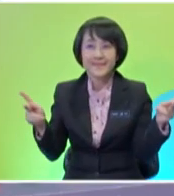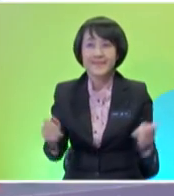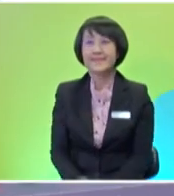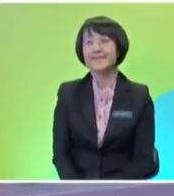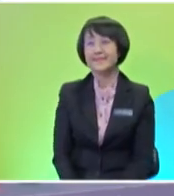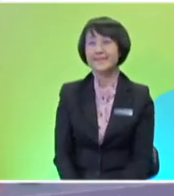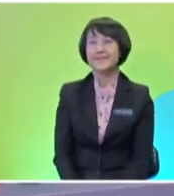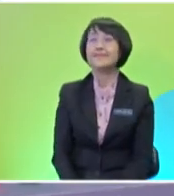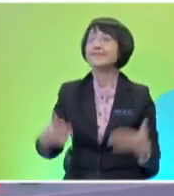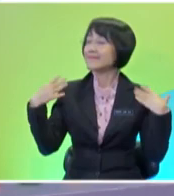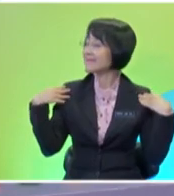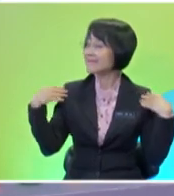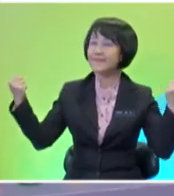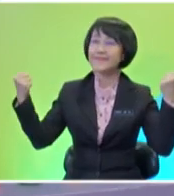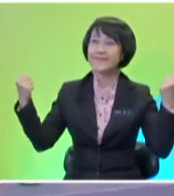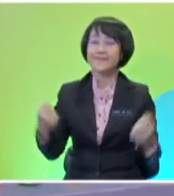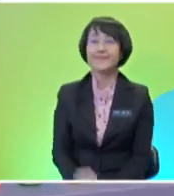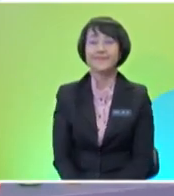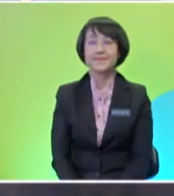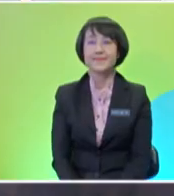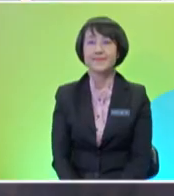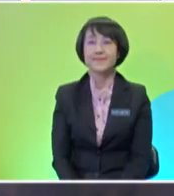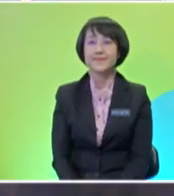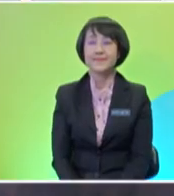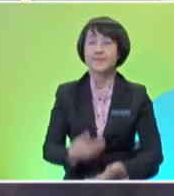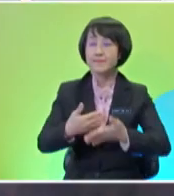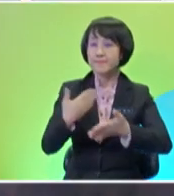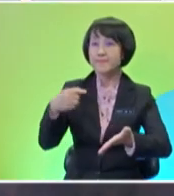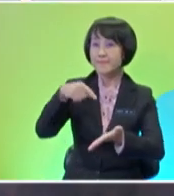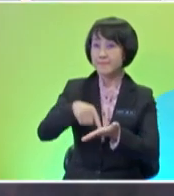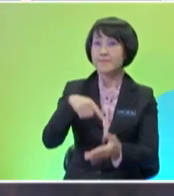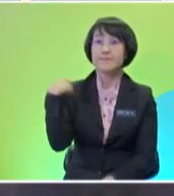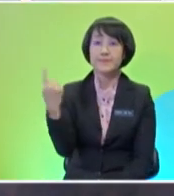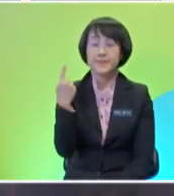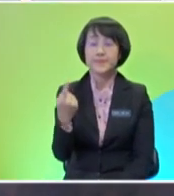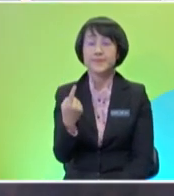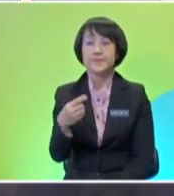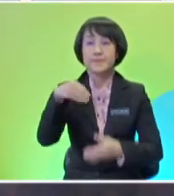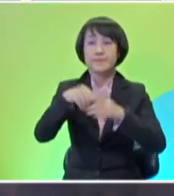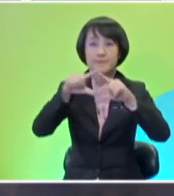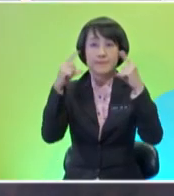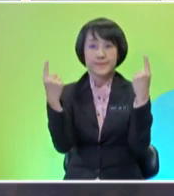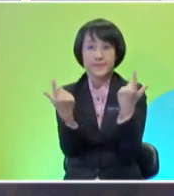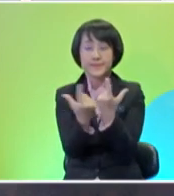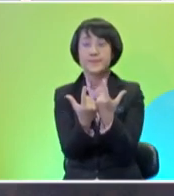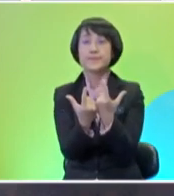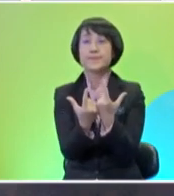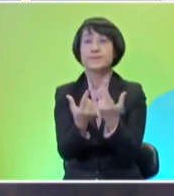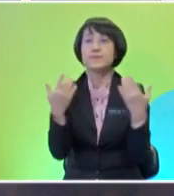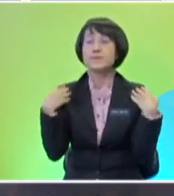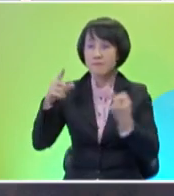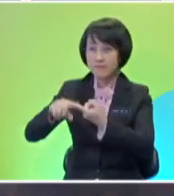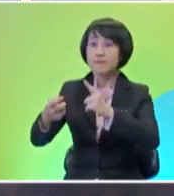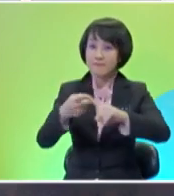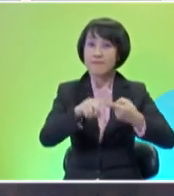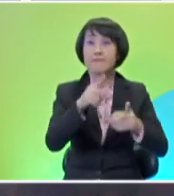Alhamdulillah sehat Kris Oke cekgu sebelum nih kita selalu ada dalam kelas bili dajja nih memang kena derahkan sekelas